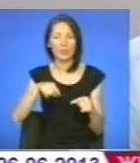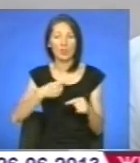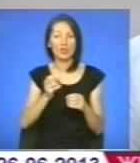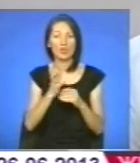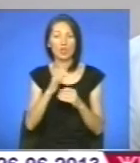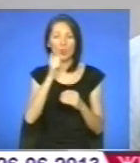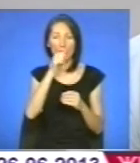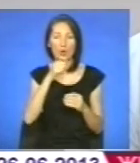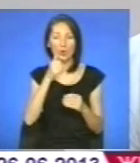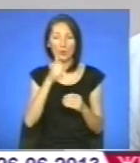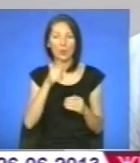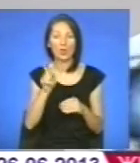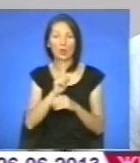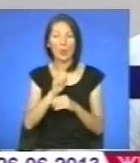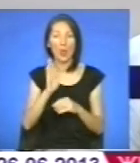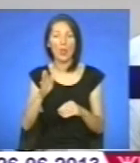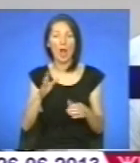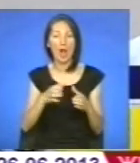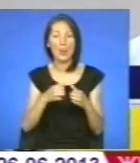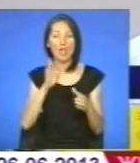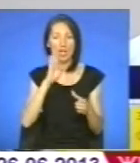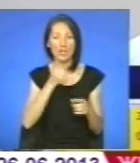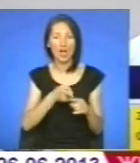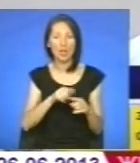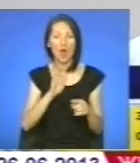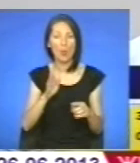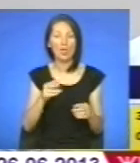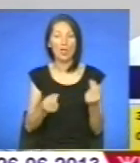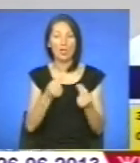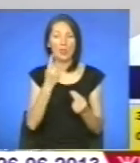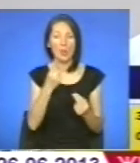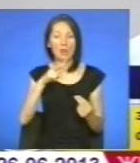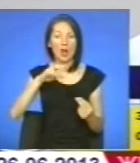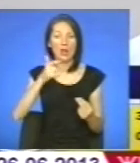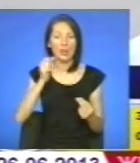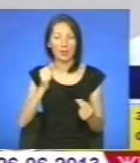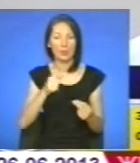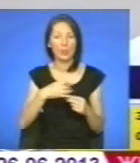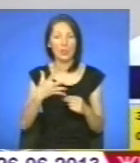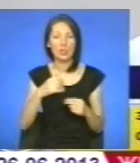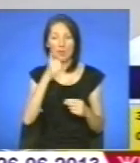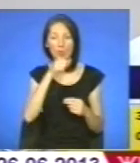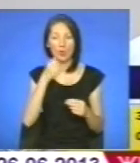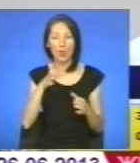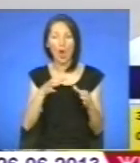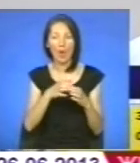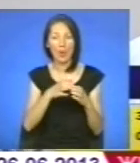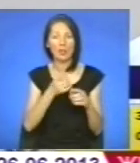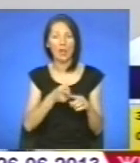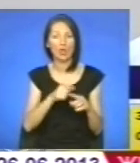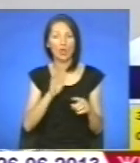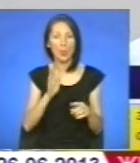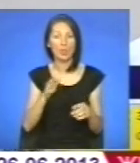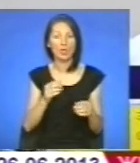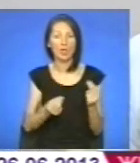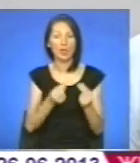в Тернополі була команда жінка, яка буде грати в першій лізі. А в 2015 году команда, которая будет играть в